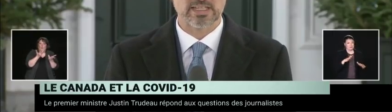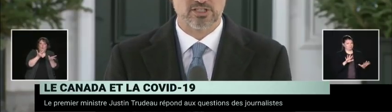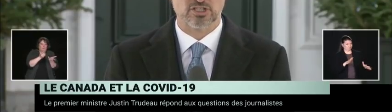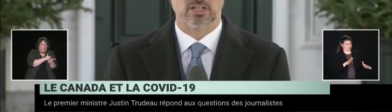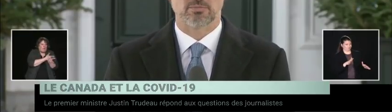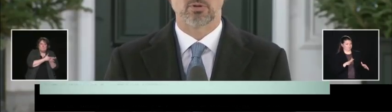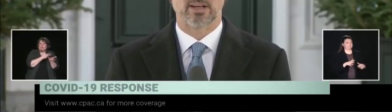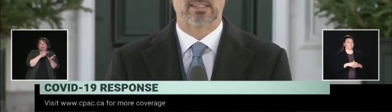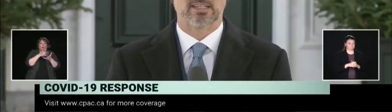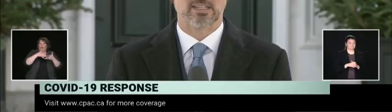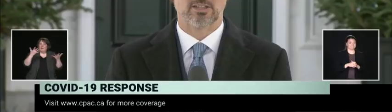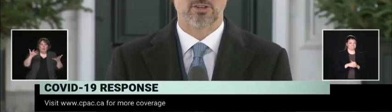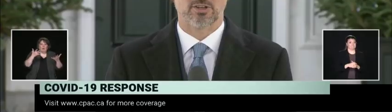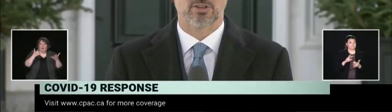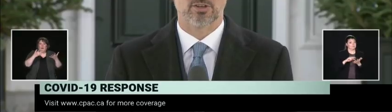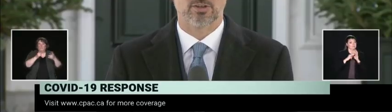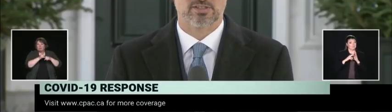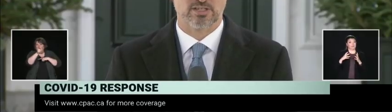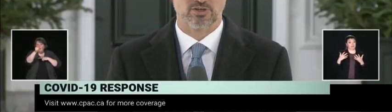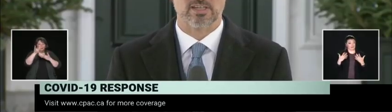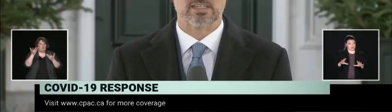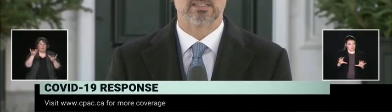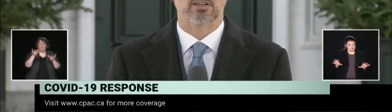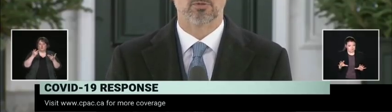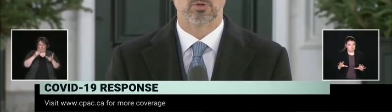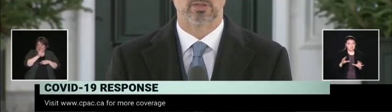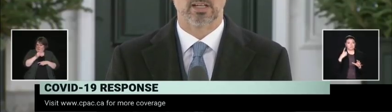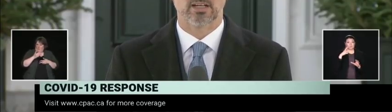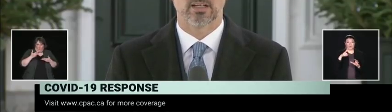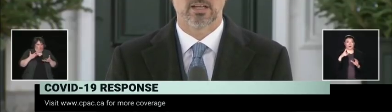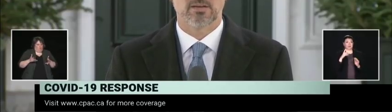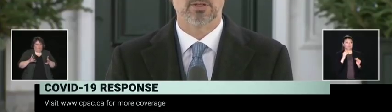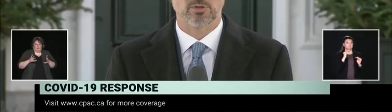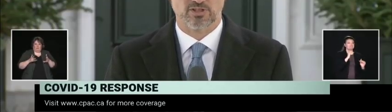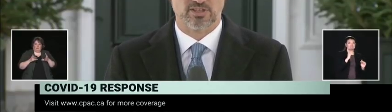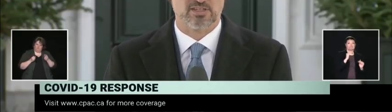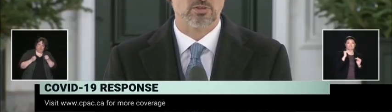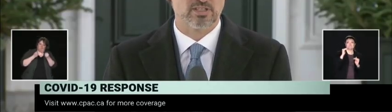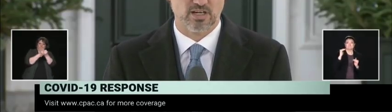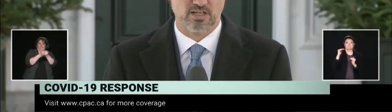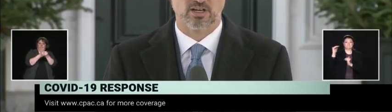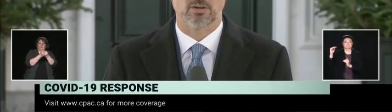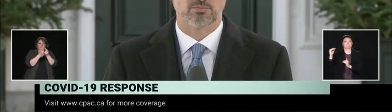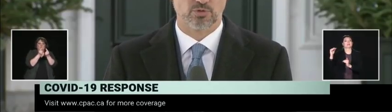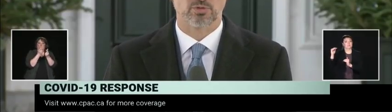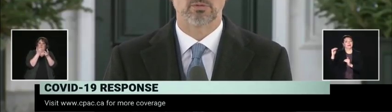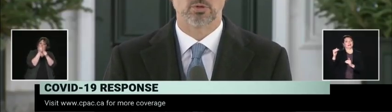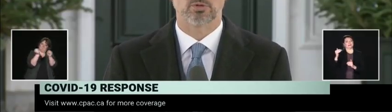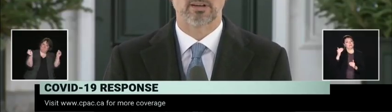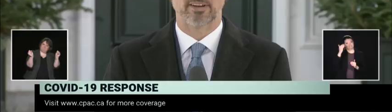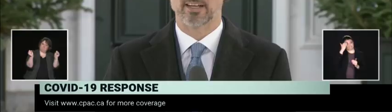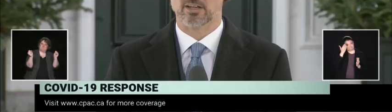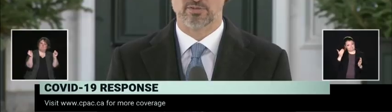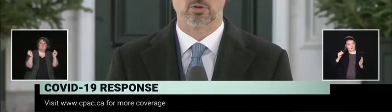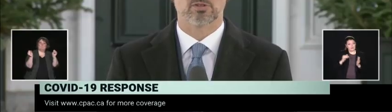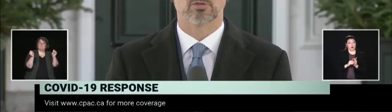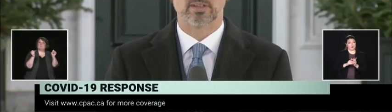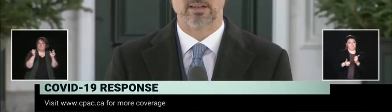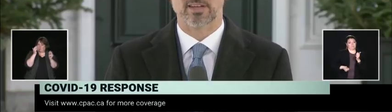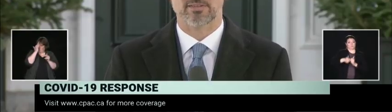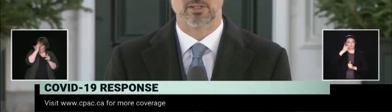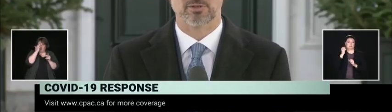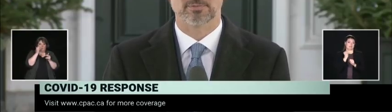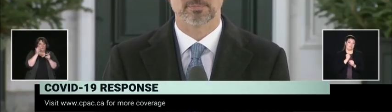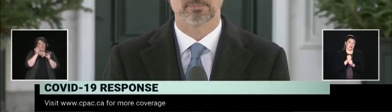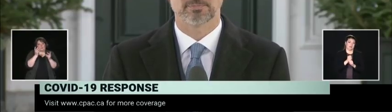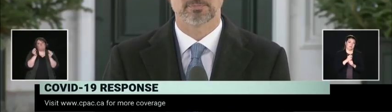beaucoup déjà pour essayer de sécuriser ces communautés-là, mais nous reconnaissons qu'il y a encore beaucoup à faire et on va continuer de